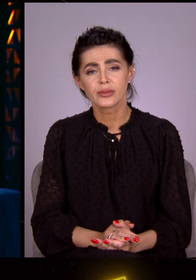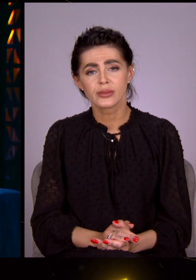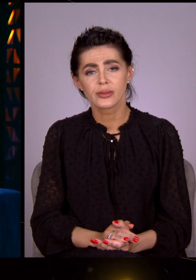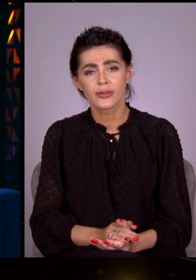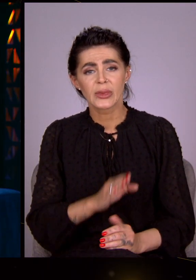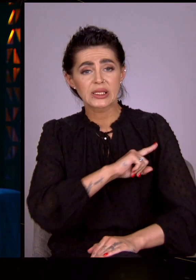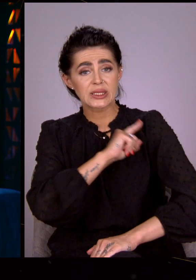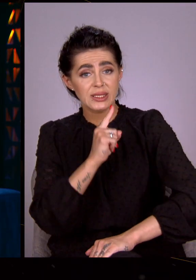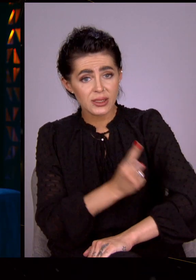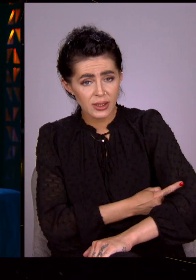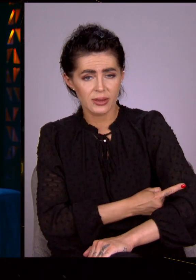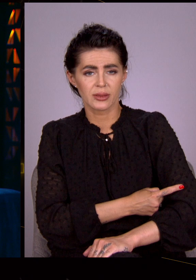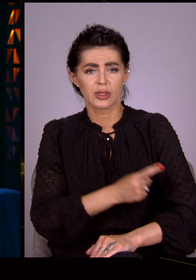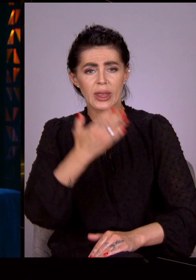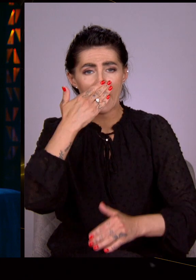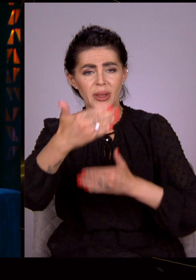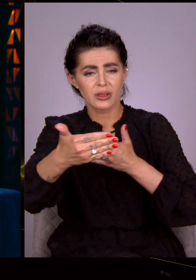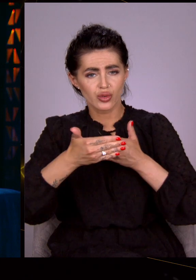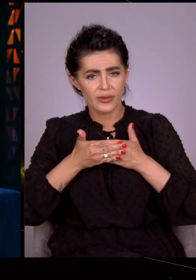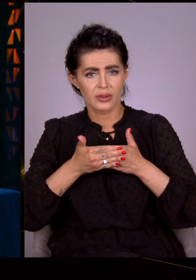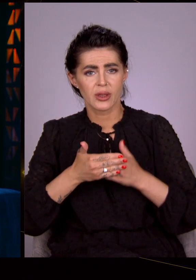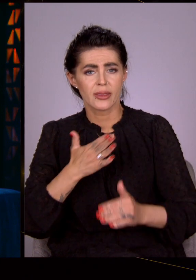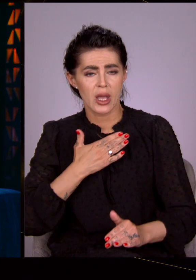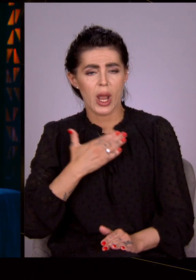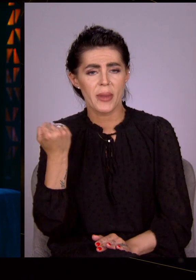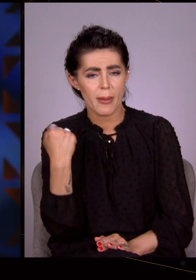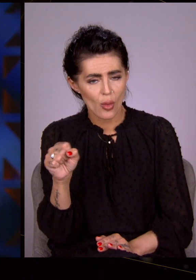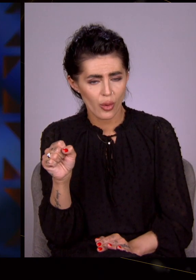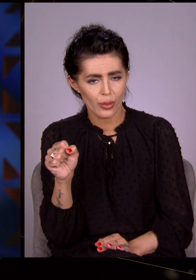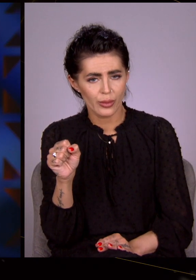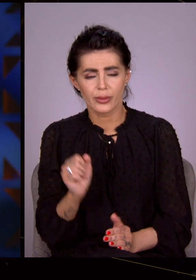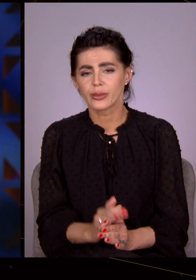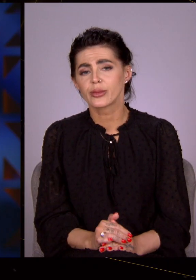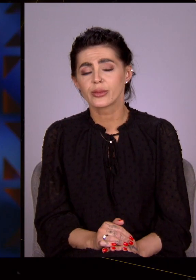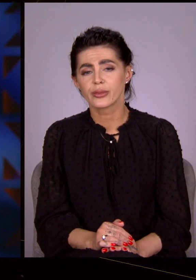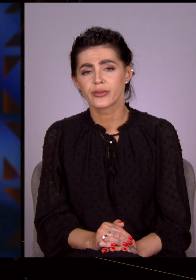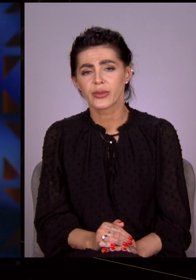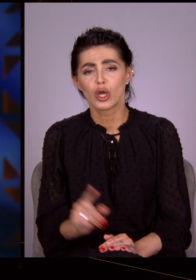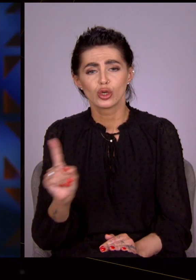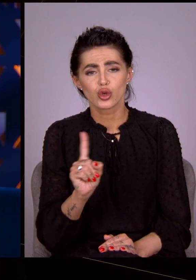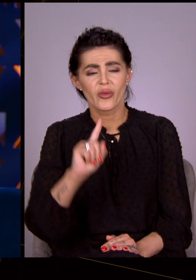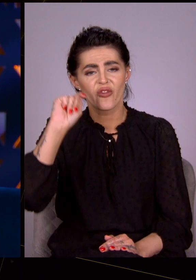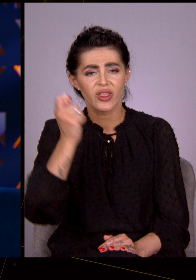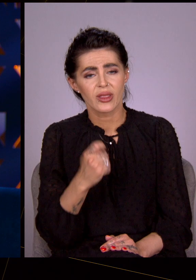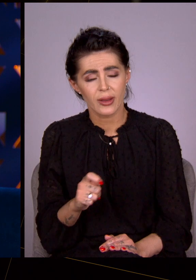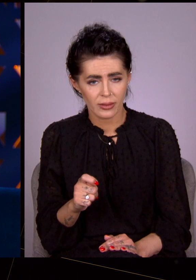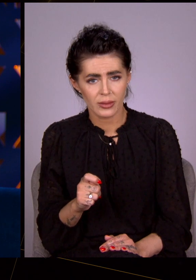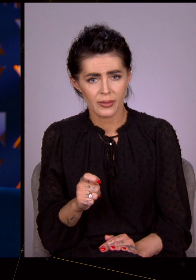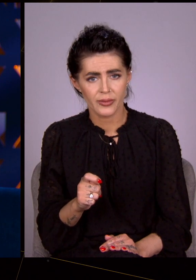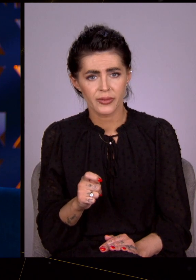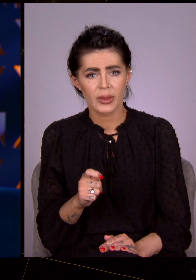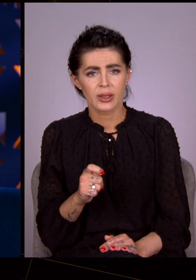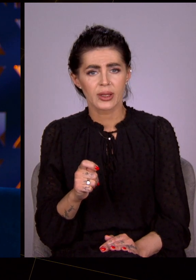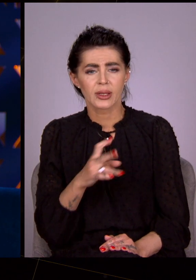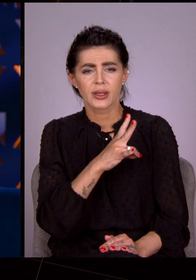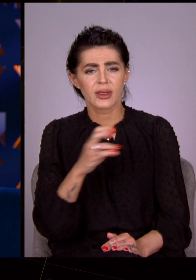сили для того, щоб наближувати нашу перемогу. І щоб війна не відображалась